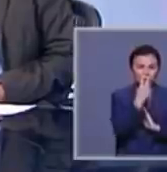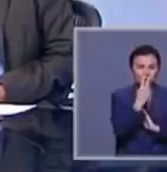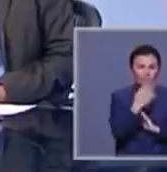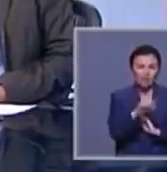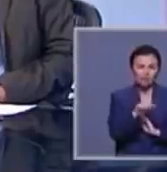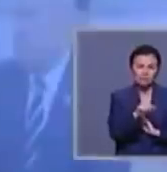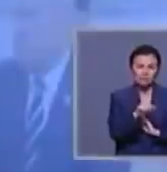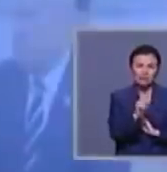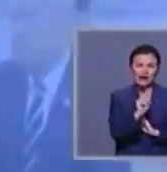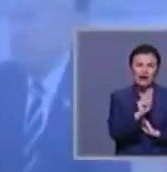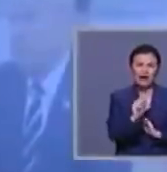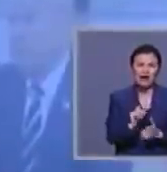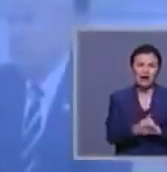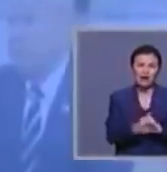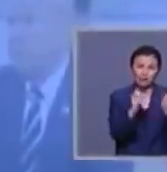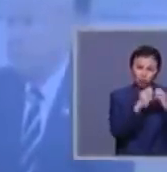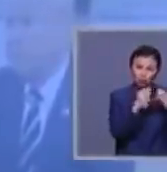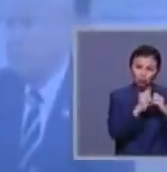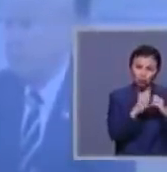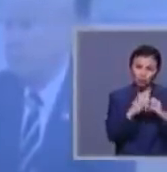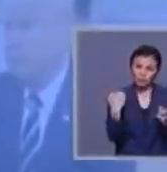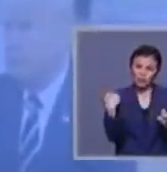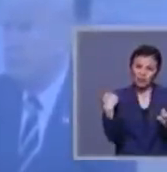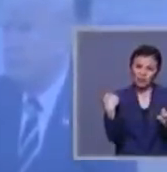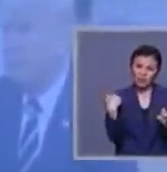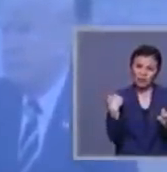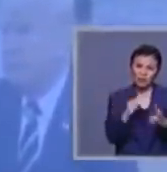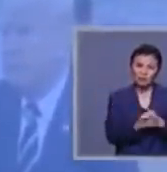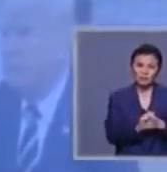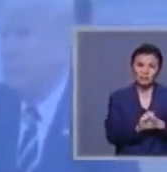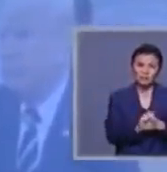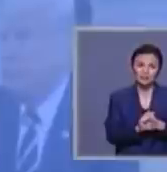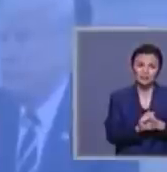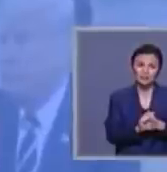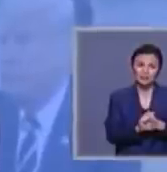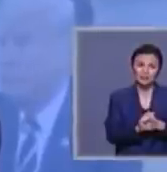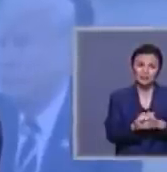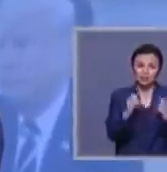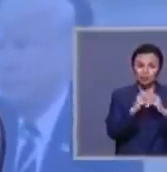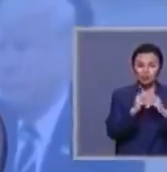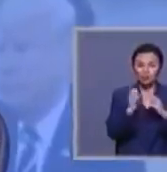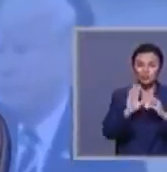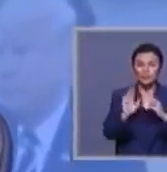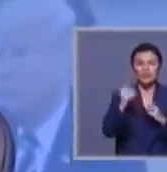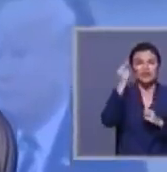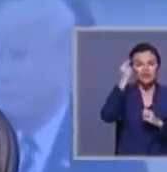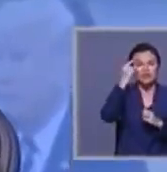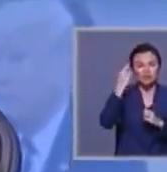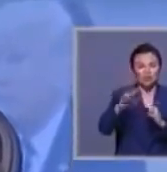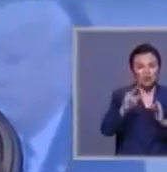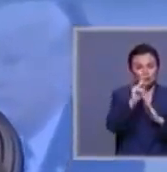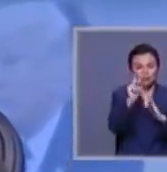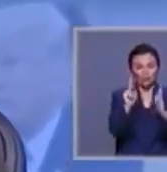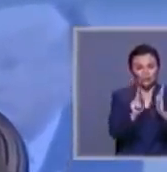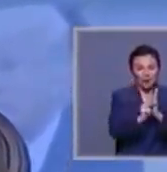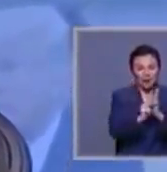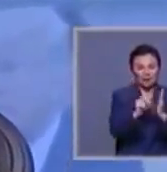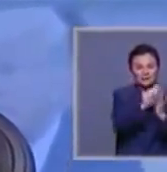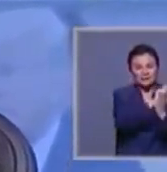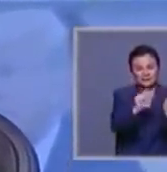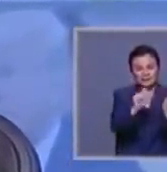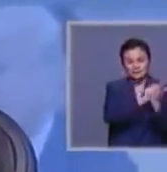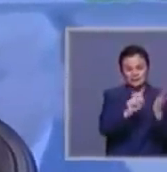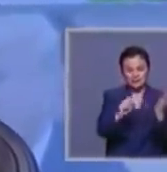ครับไม่เยอะไม่เยอะ มีความยุ่งยากไหมไม่ไม่แต่เรากำลังว่า เรารู้กันมาแล้วตั้งแต่ตอนที่เขียนกฎหมายตอนที่ออกกฎหมายมา